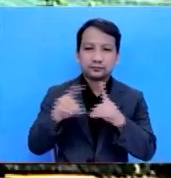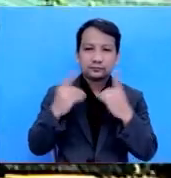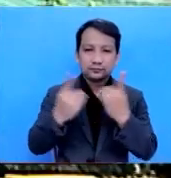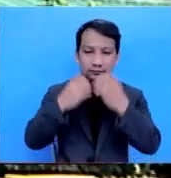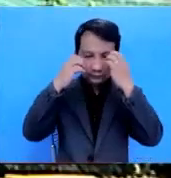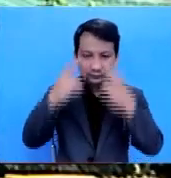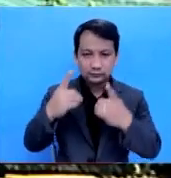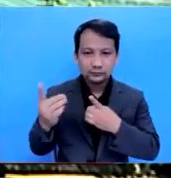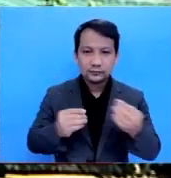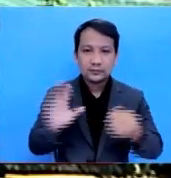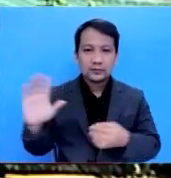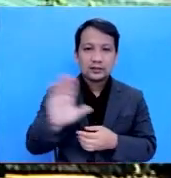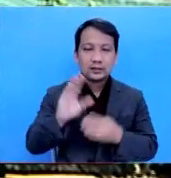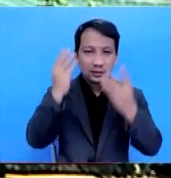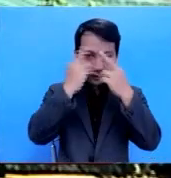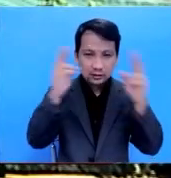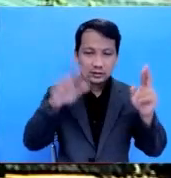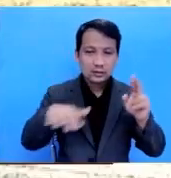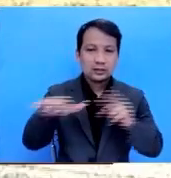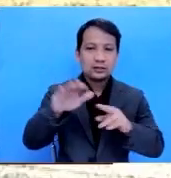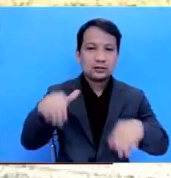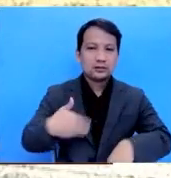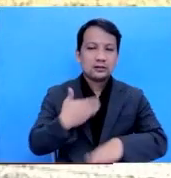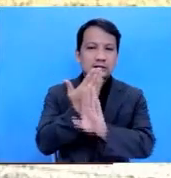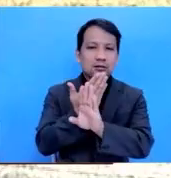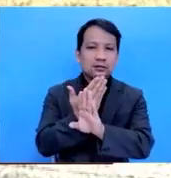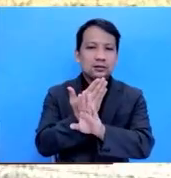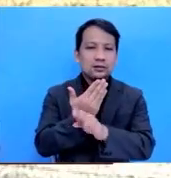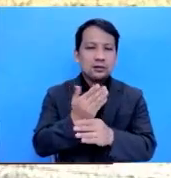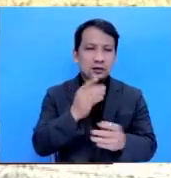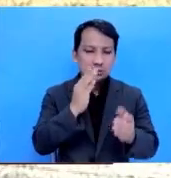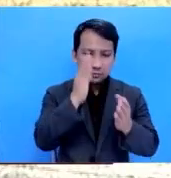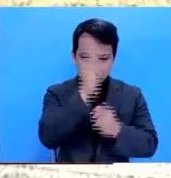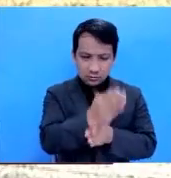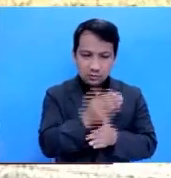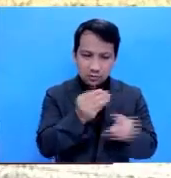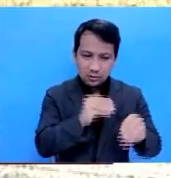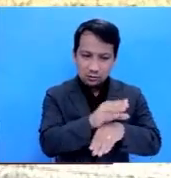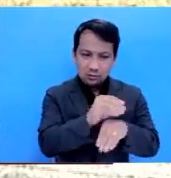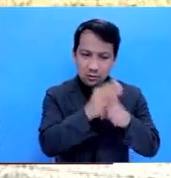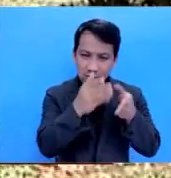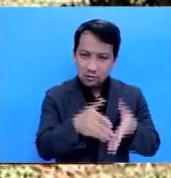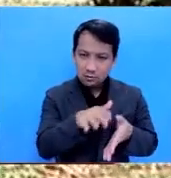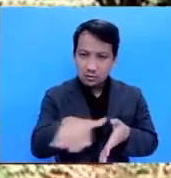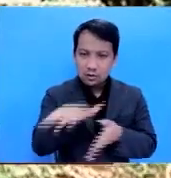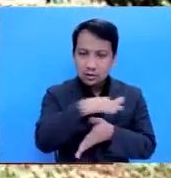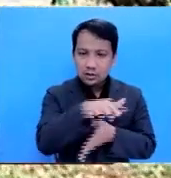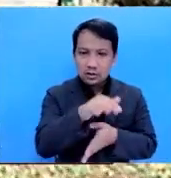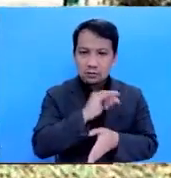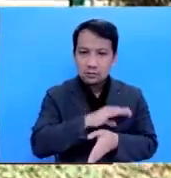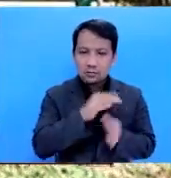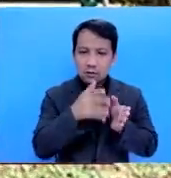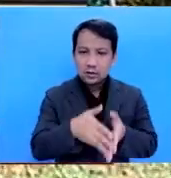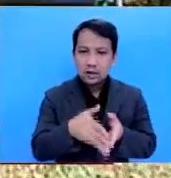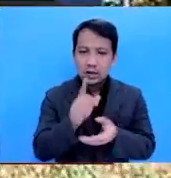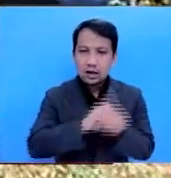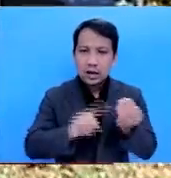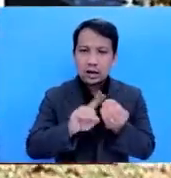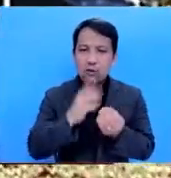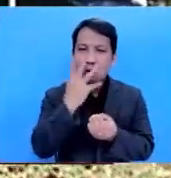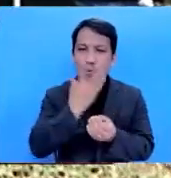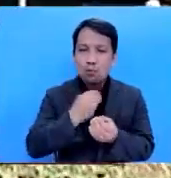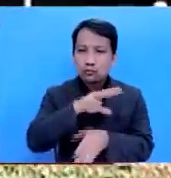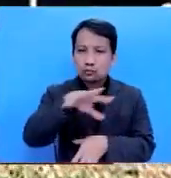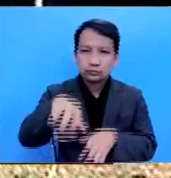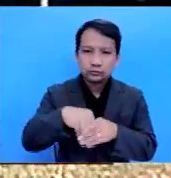niya bilang mayor ng Davao kung saan kinakausap at kinukonsulta niya ang mga stakeholder o yung mga may kinalaman sa